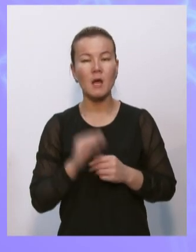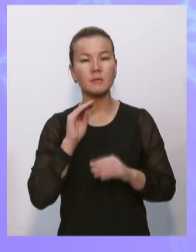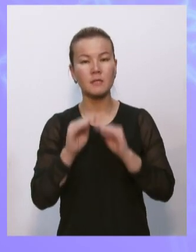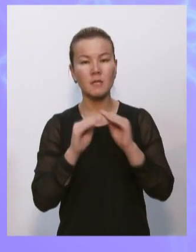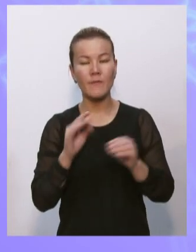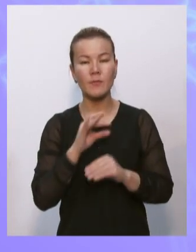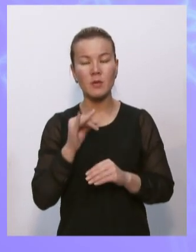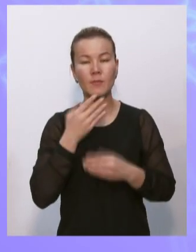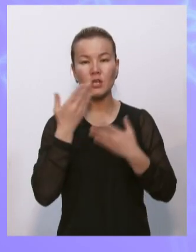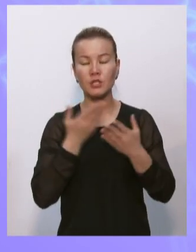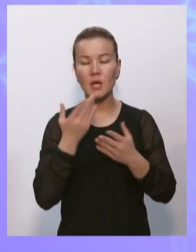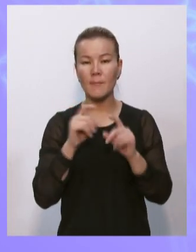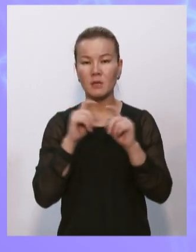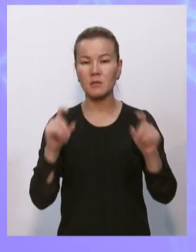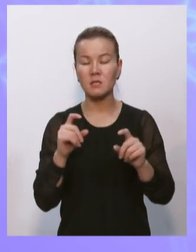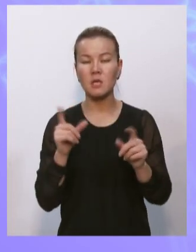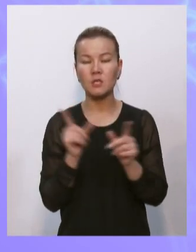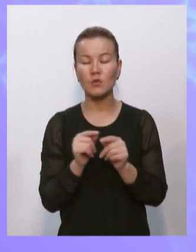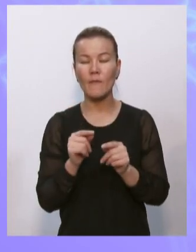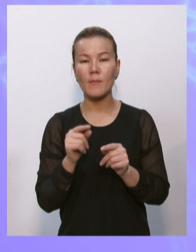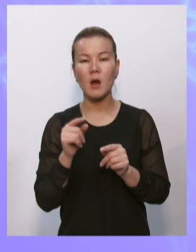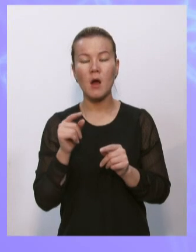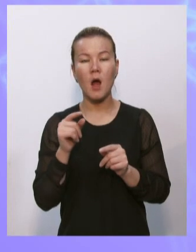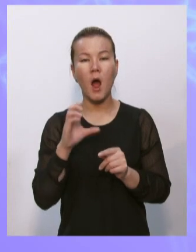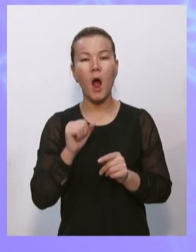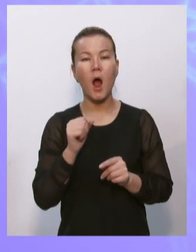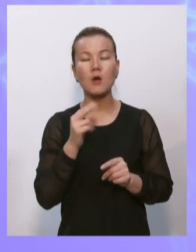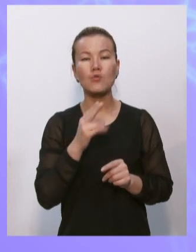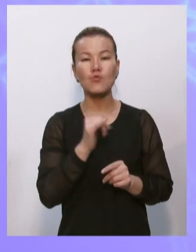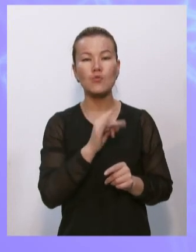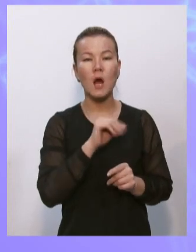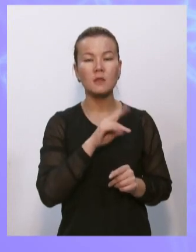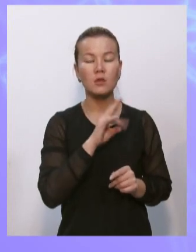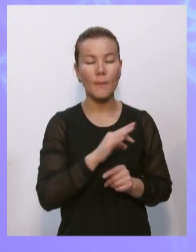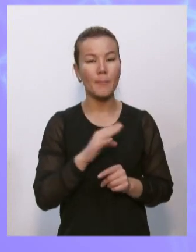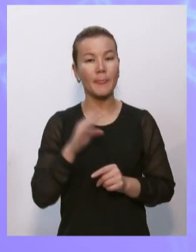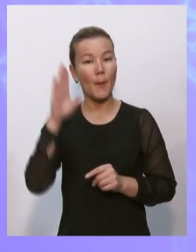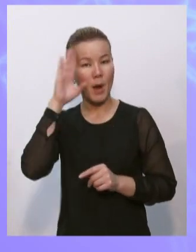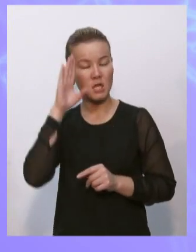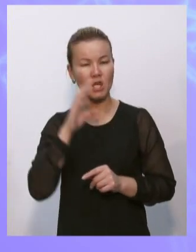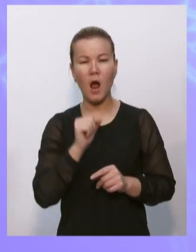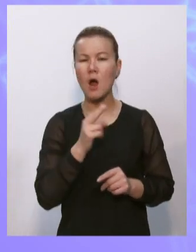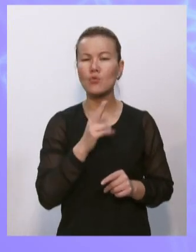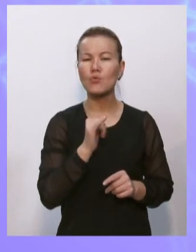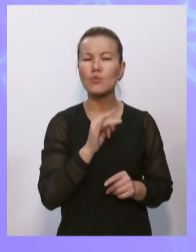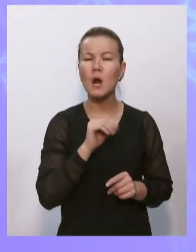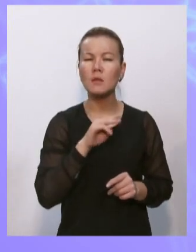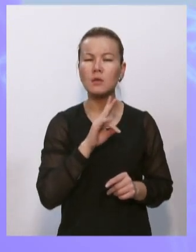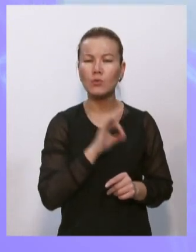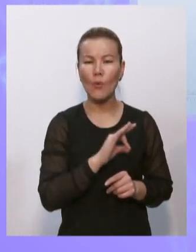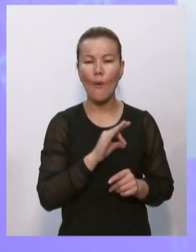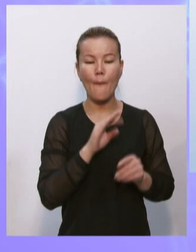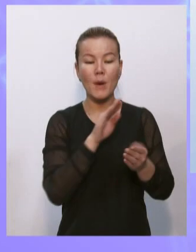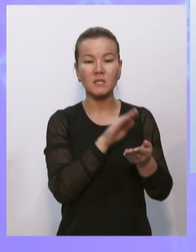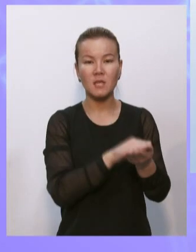Составим и прочитаем предложение со словом «аккуратно». Мальчик аккуратно поставил